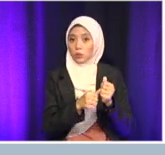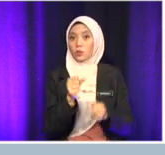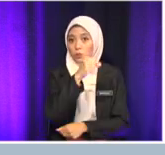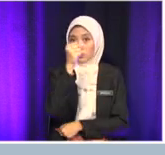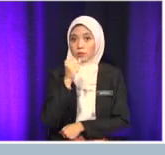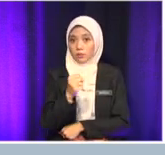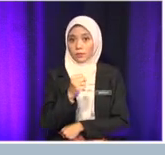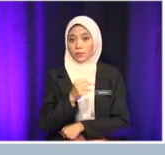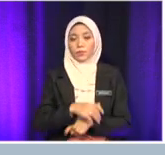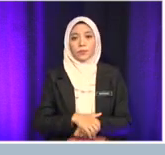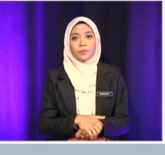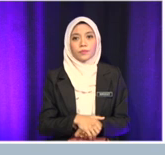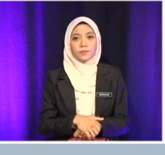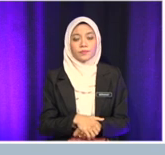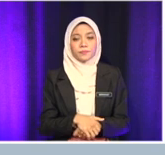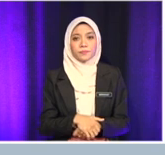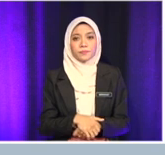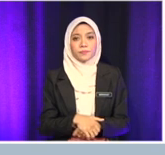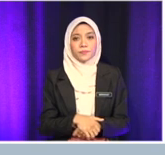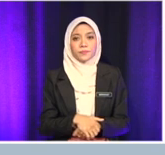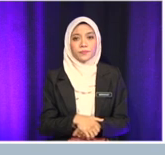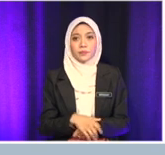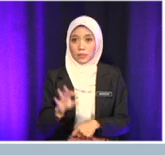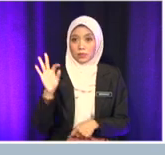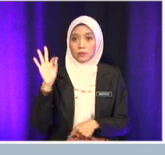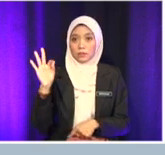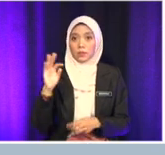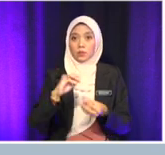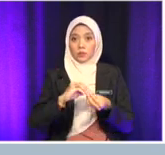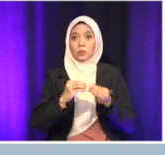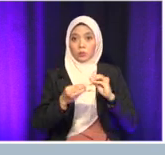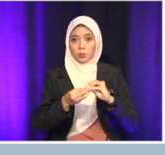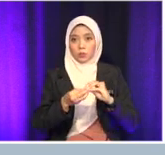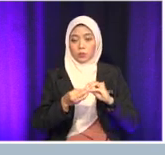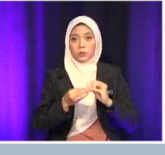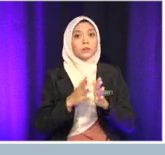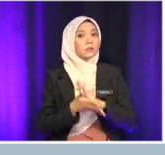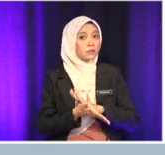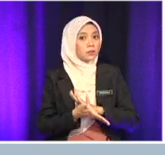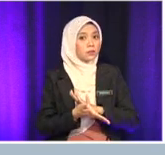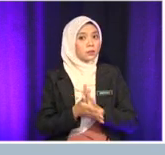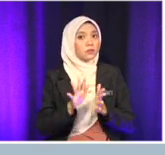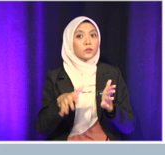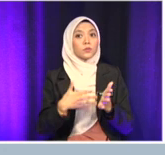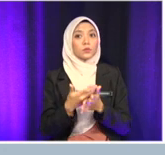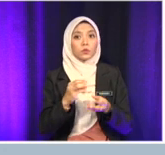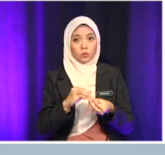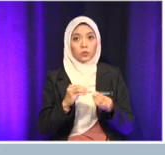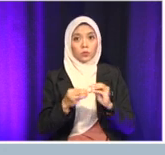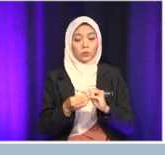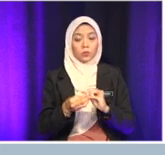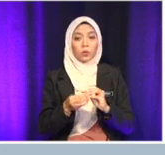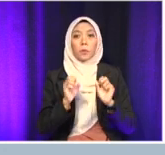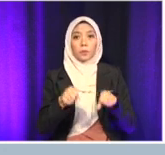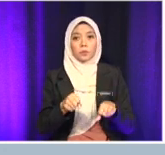7 ialah nombo perdana 9 ialah nunggu perdana dan kesimpulannya semua nombok perdana boleh